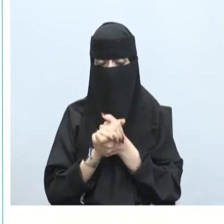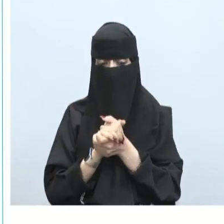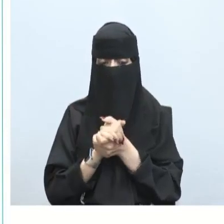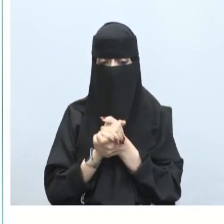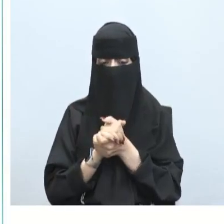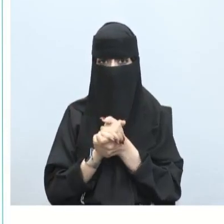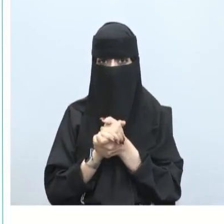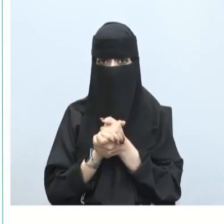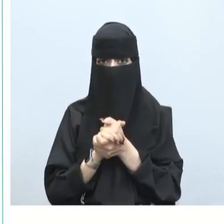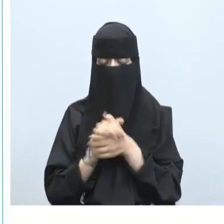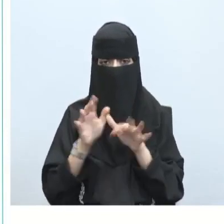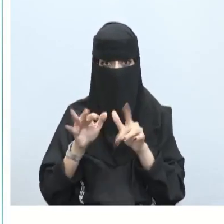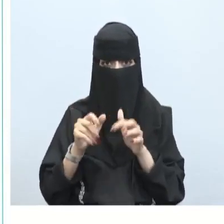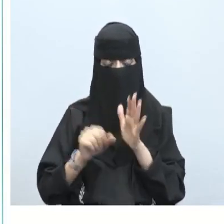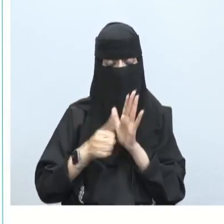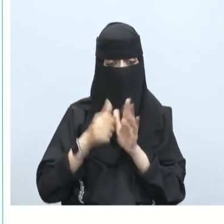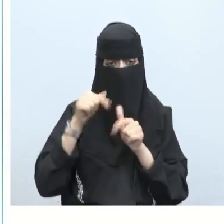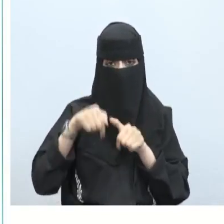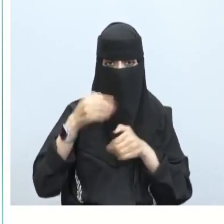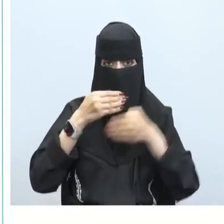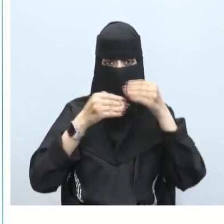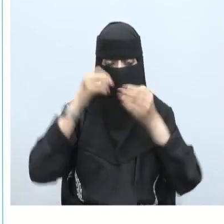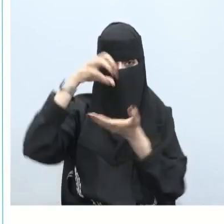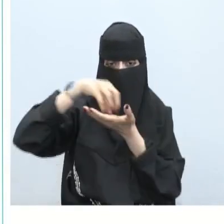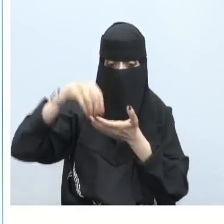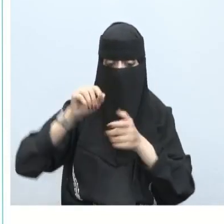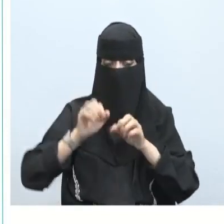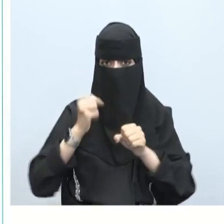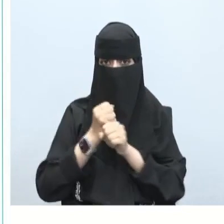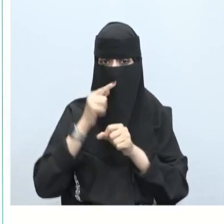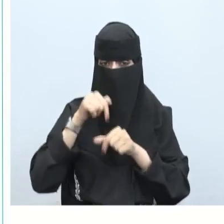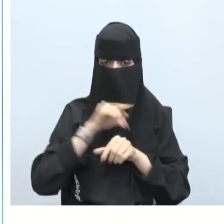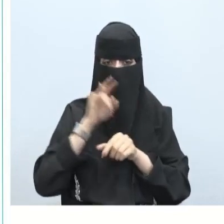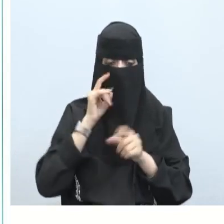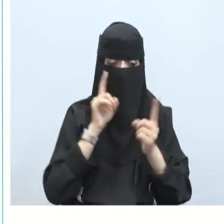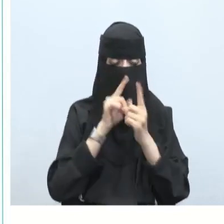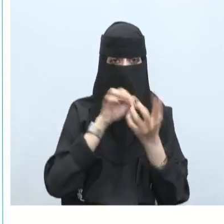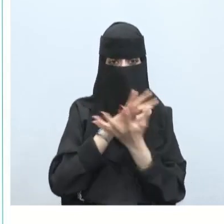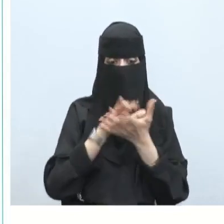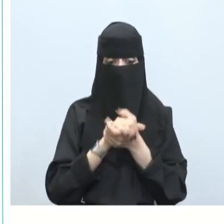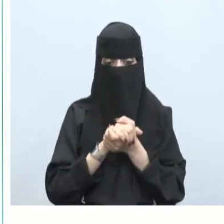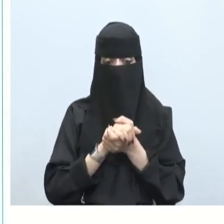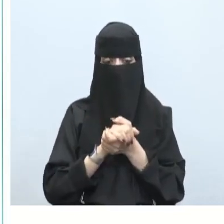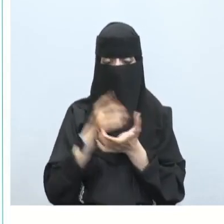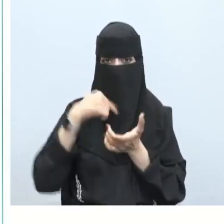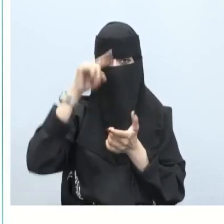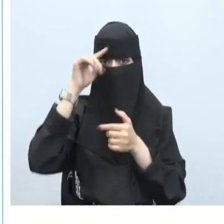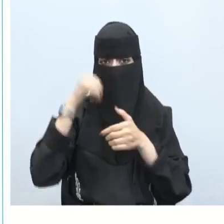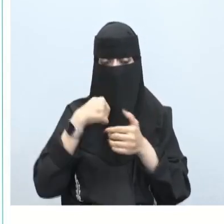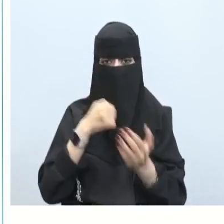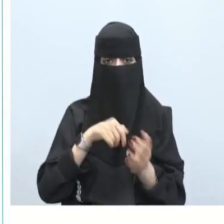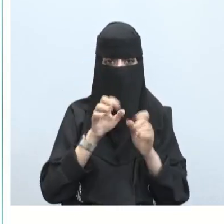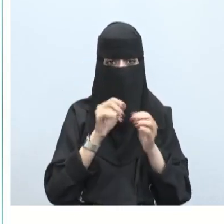بتطبيق التقنيات الحديثه في انشاء المواقع والتطبيقات لكي تتعرض لهذه المشاكل الخدمات المصرفيه